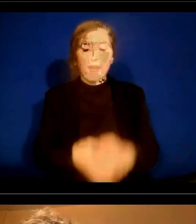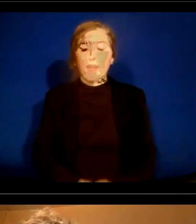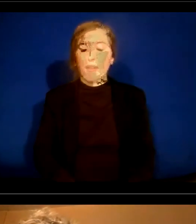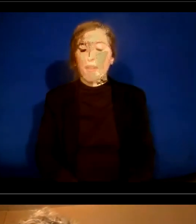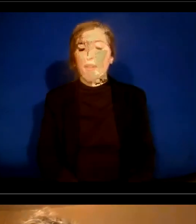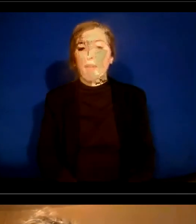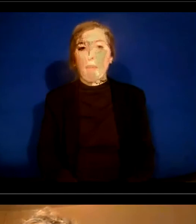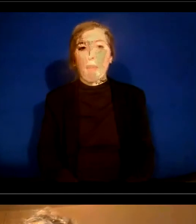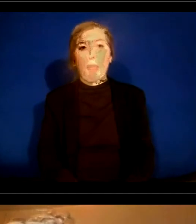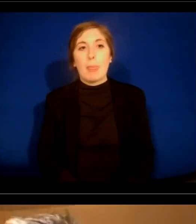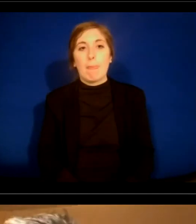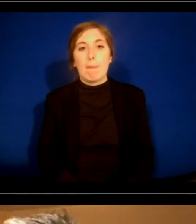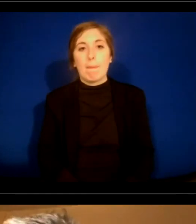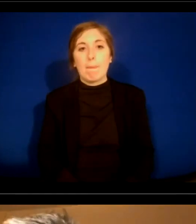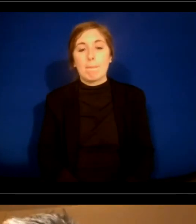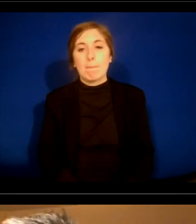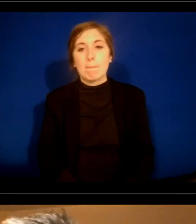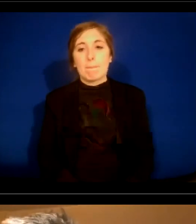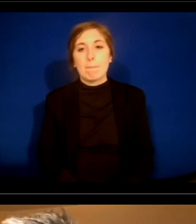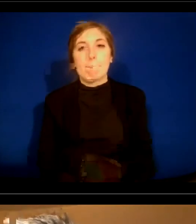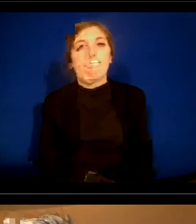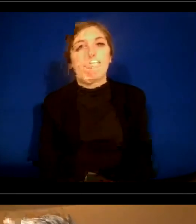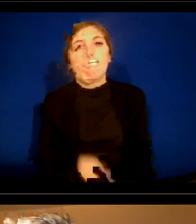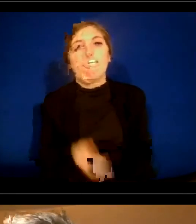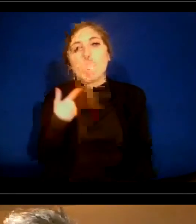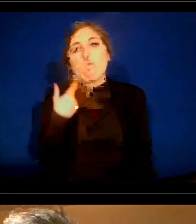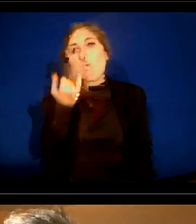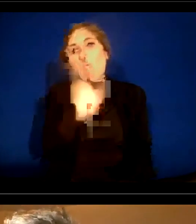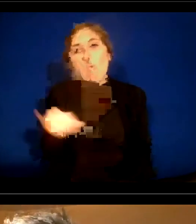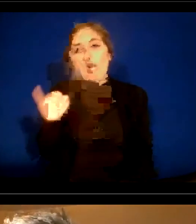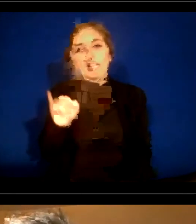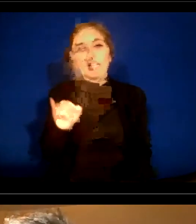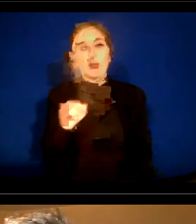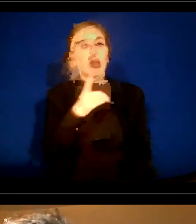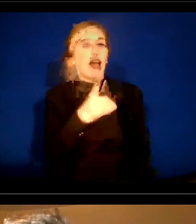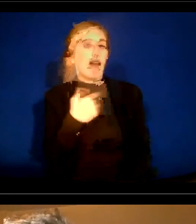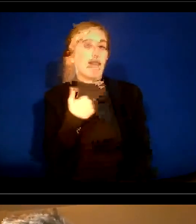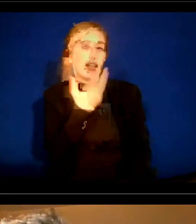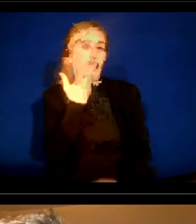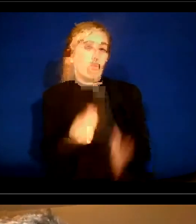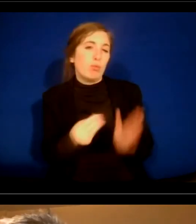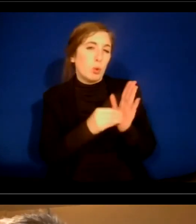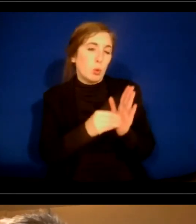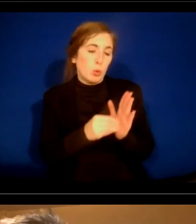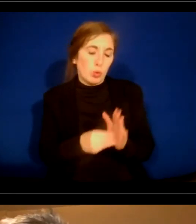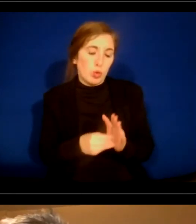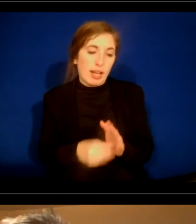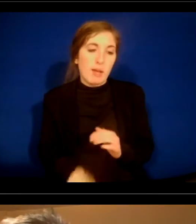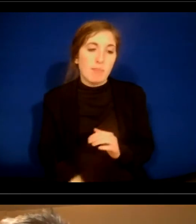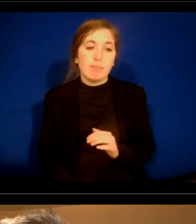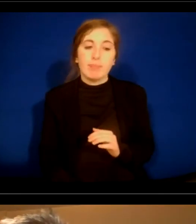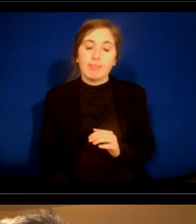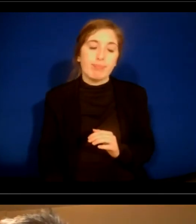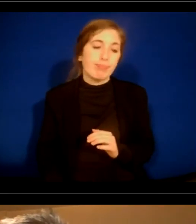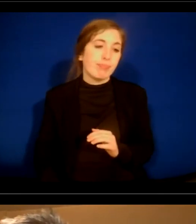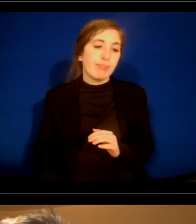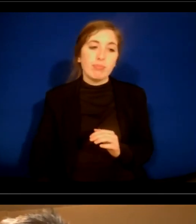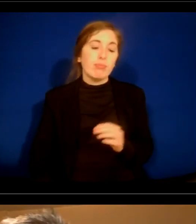mesi parlare anche di un supporto concreto perché molto spesso nello specifico all'interno del programma di